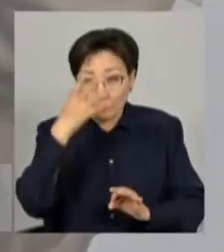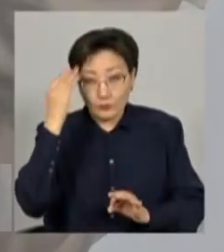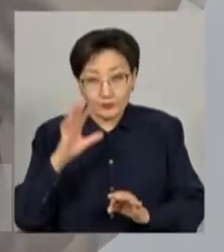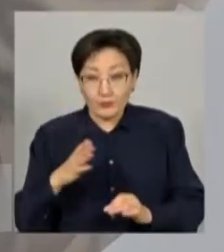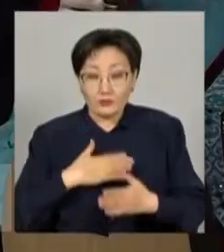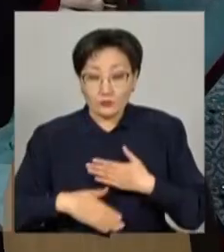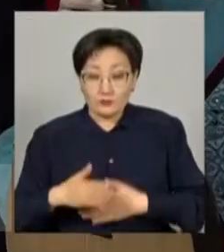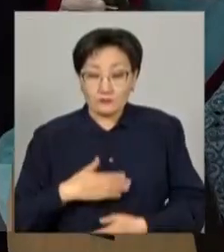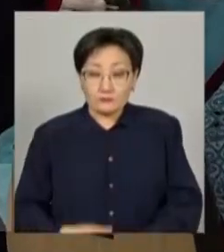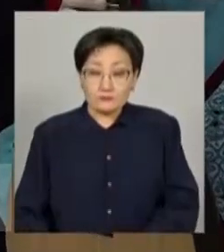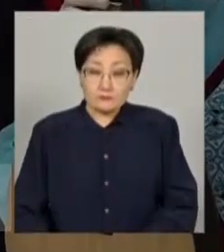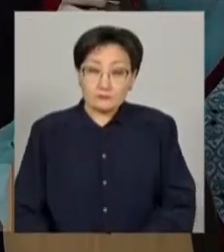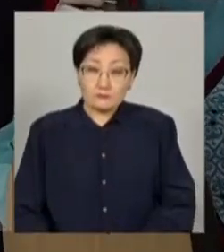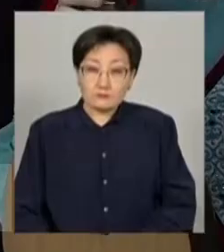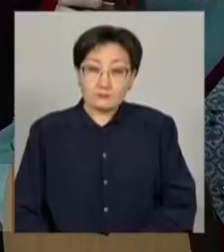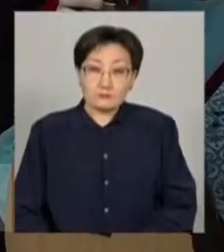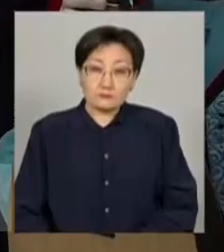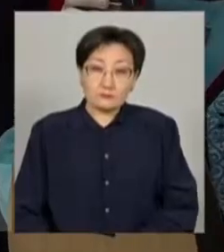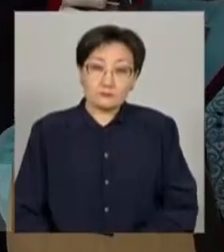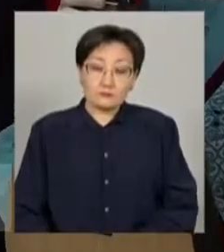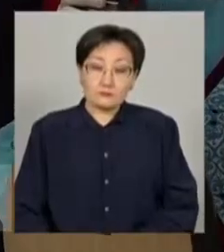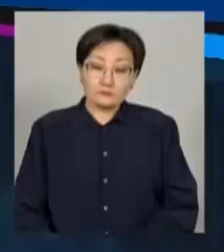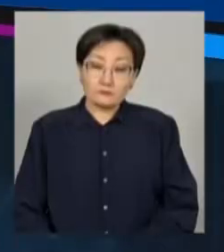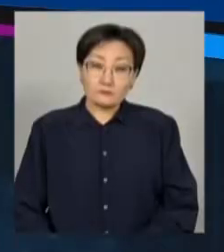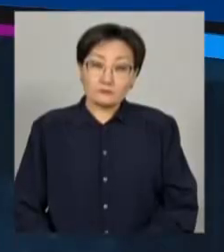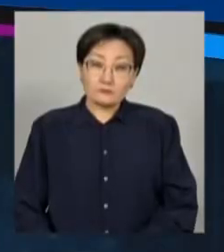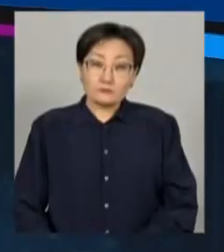Жадырау Маржан, Жақсылық Тілепберген, Алматы телеарнасы.